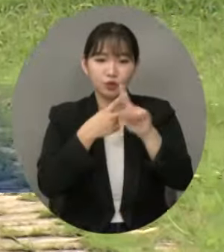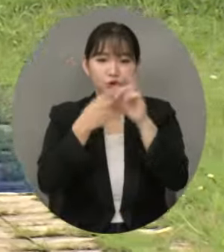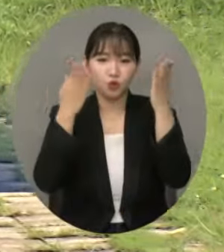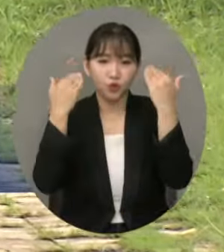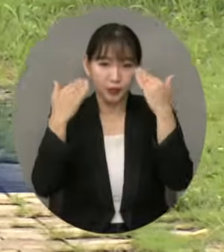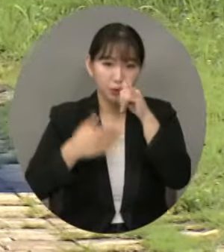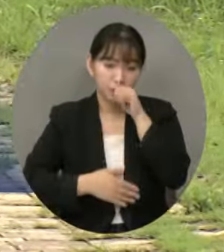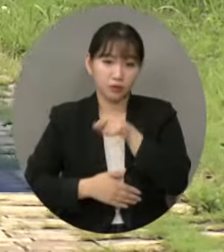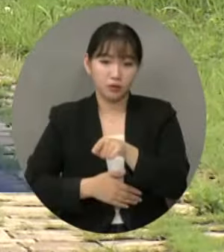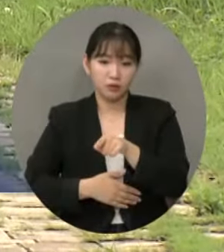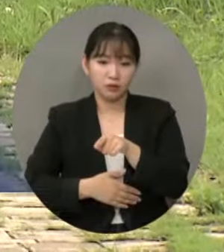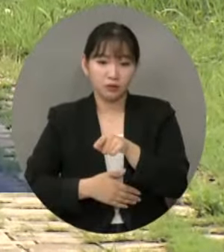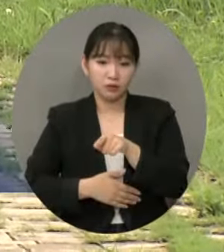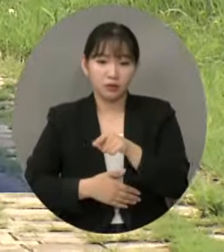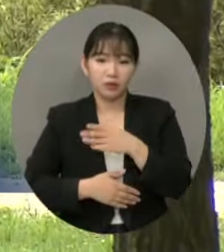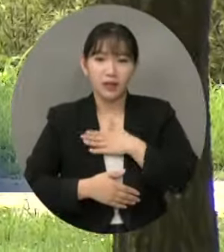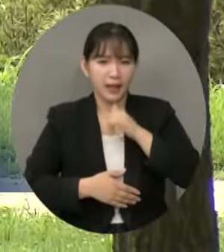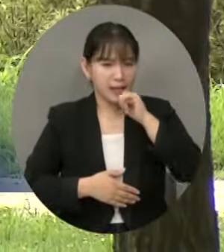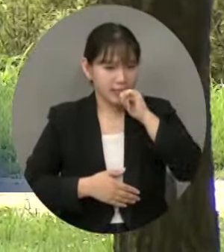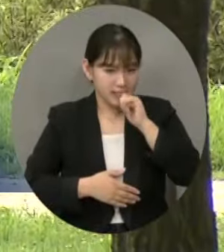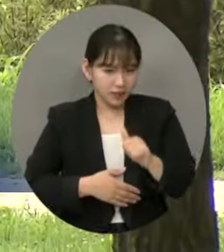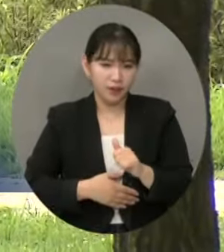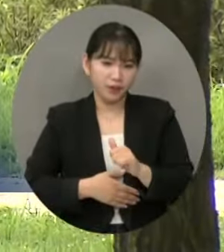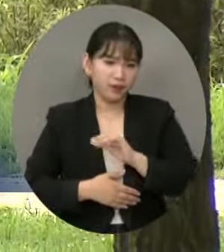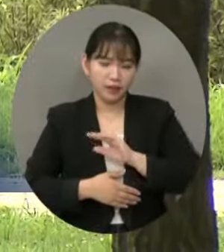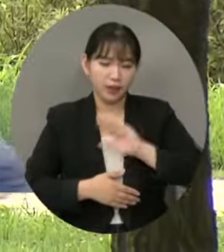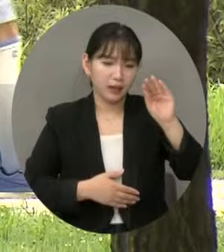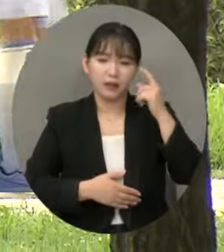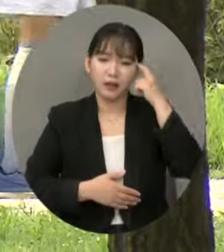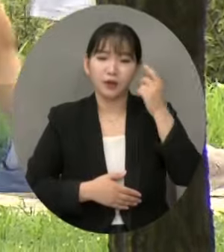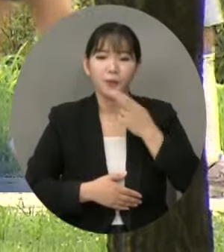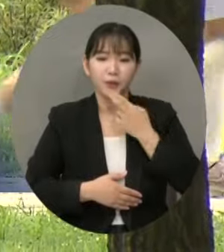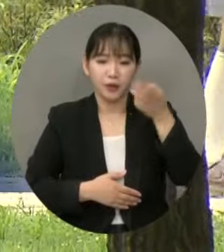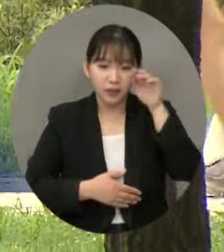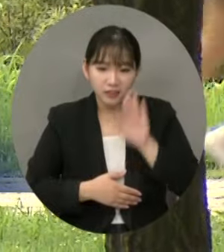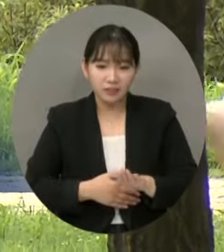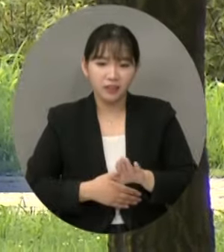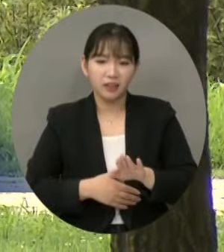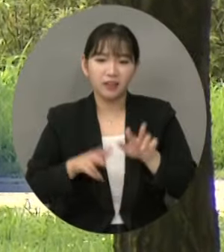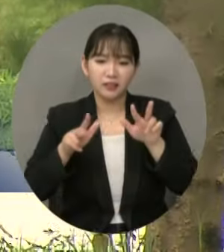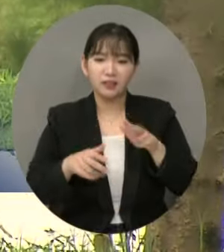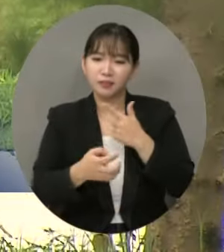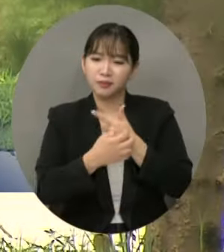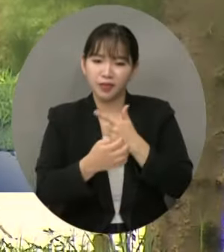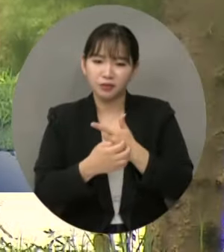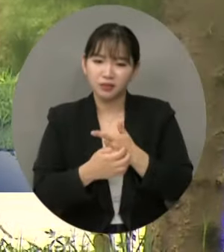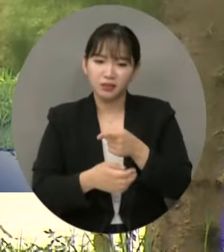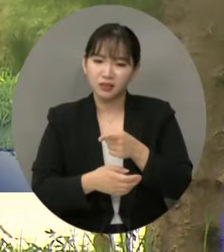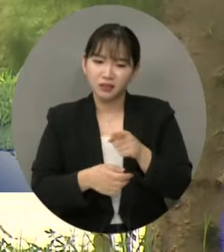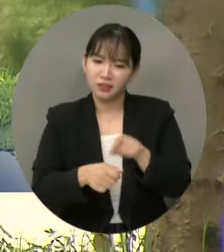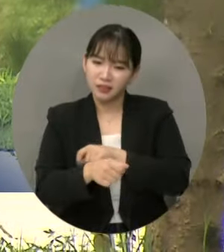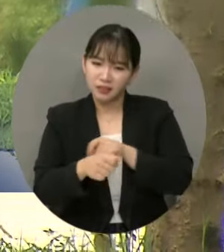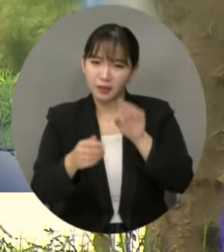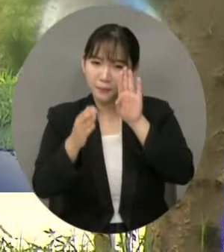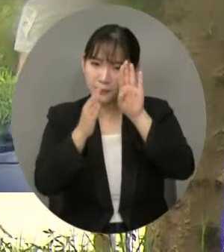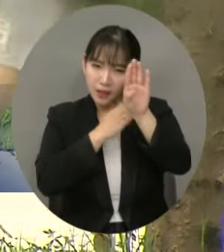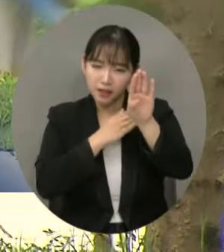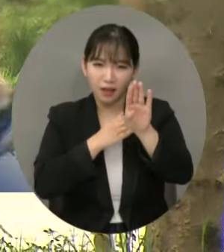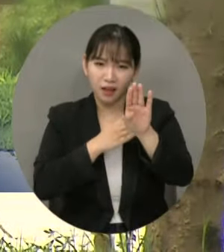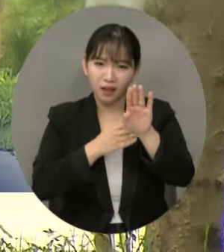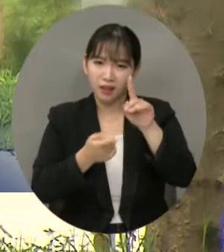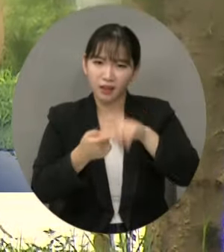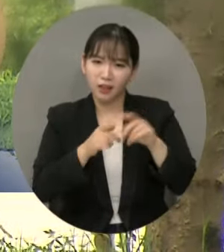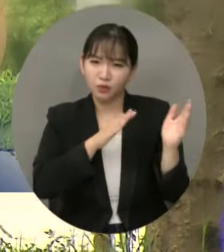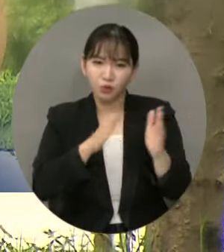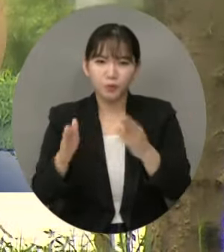게 있잖아요. 네, 전 절대 안 나갈 생각이 없어요. 근데 그런 특성화, 그러니까 내가 그 다음을 게 미래를